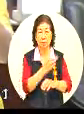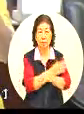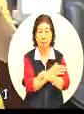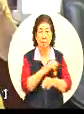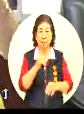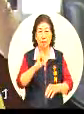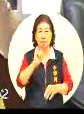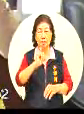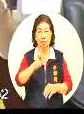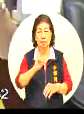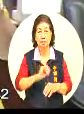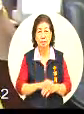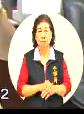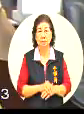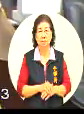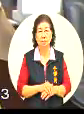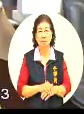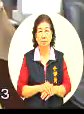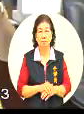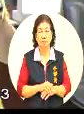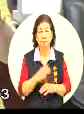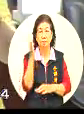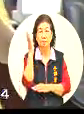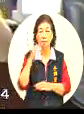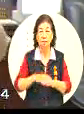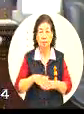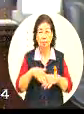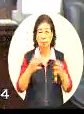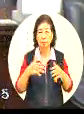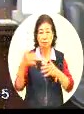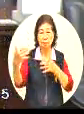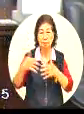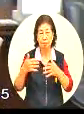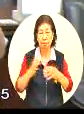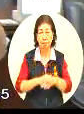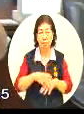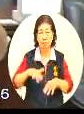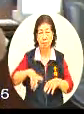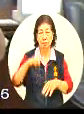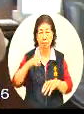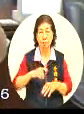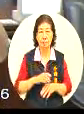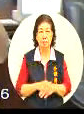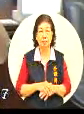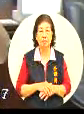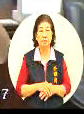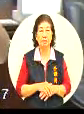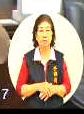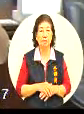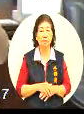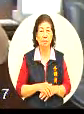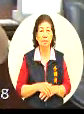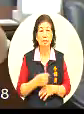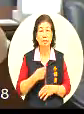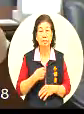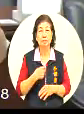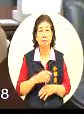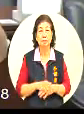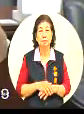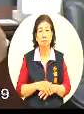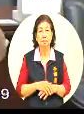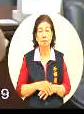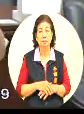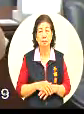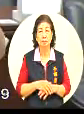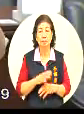鸾，市政总咨询。修身李健鸾本身就是深